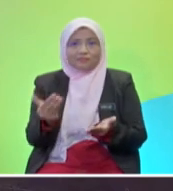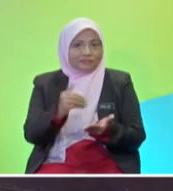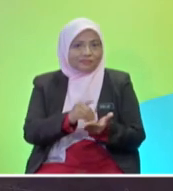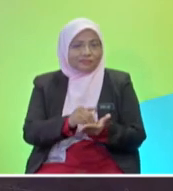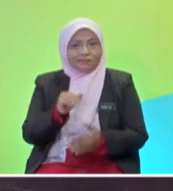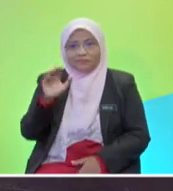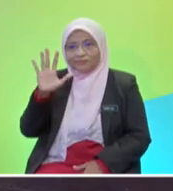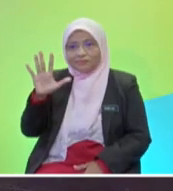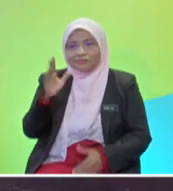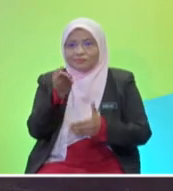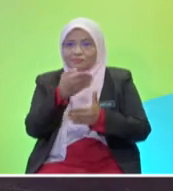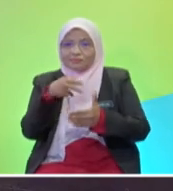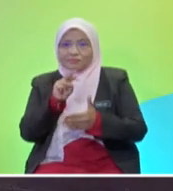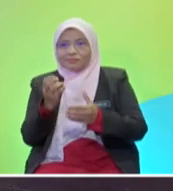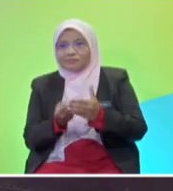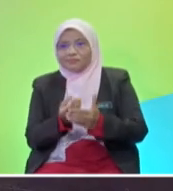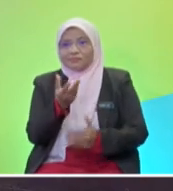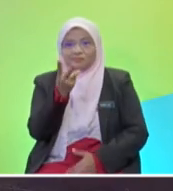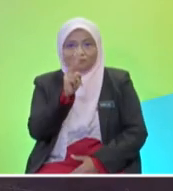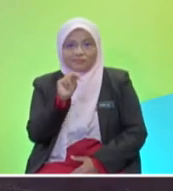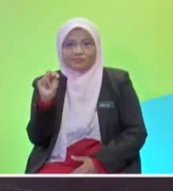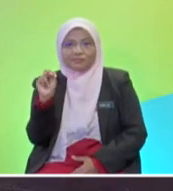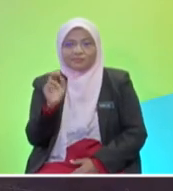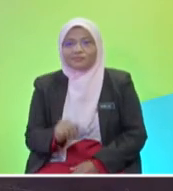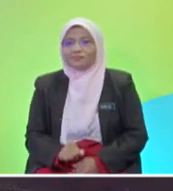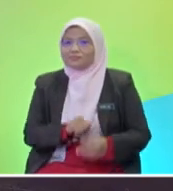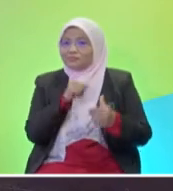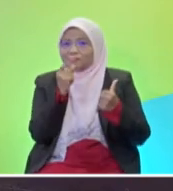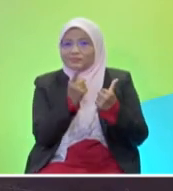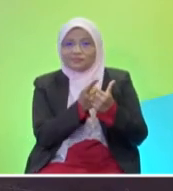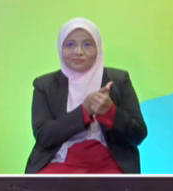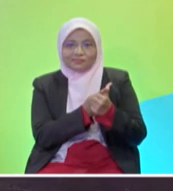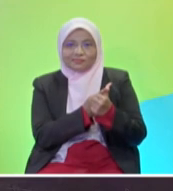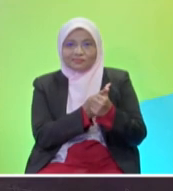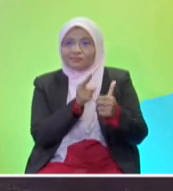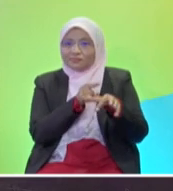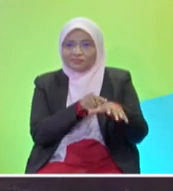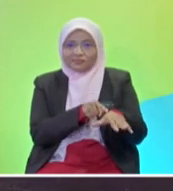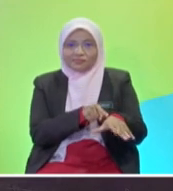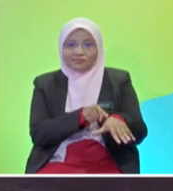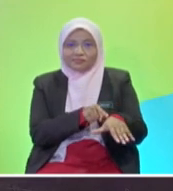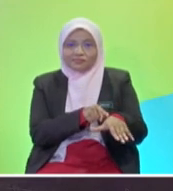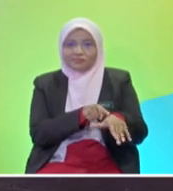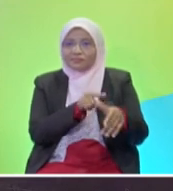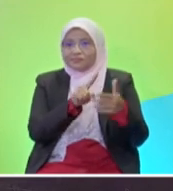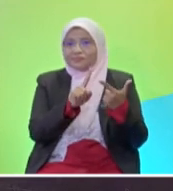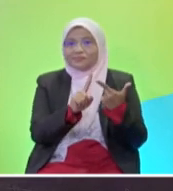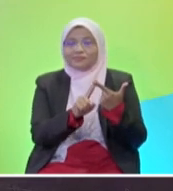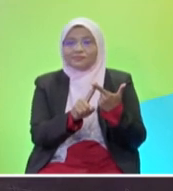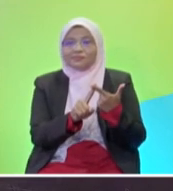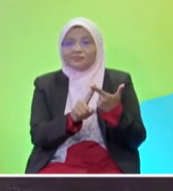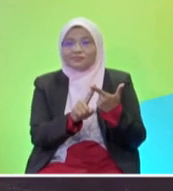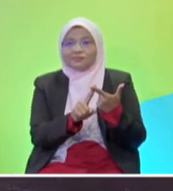bahagian tumbuh-tumbuhan yang Mira belajar pada hari ini. Yang pertama? Yang pertama ialah daun. Yang kedua? Yang